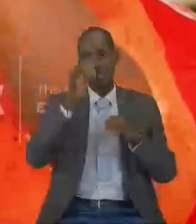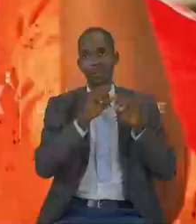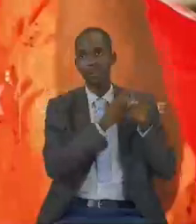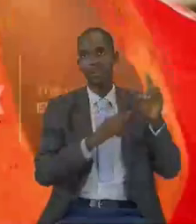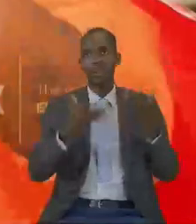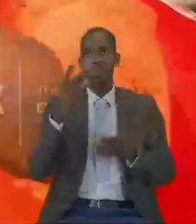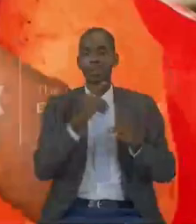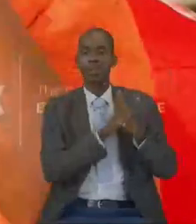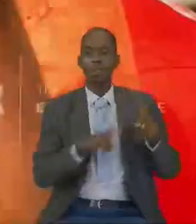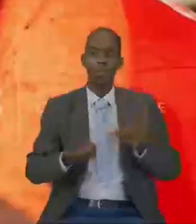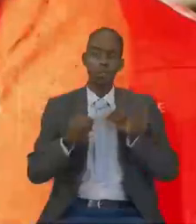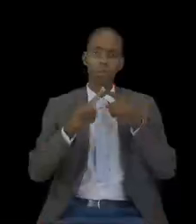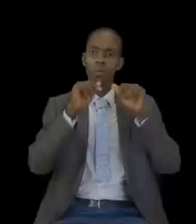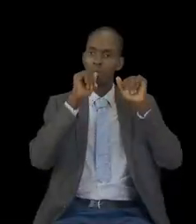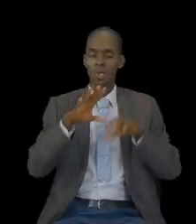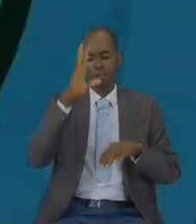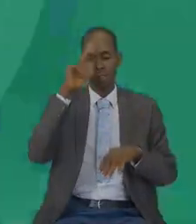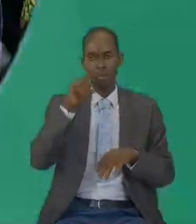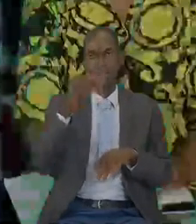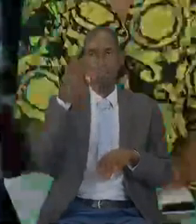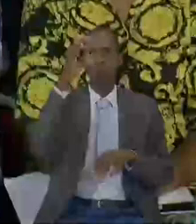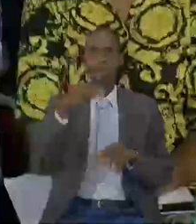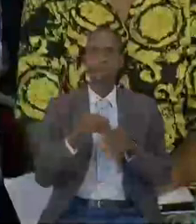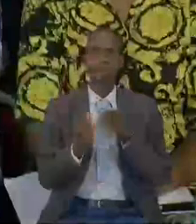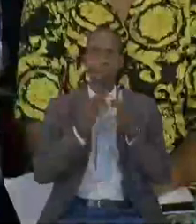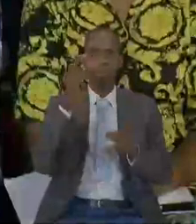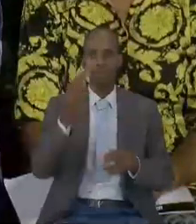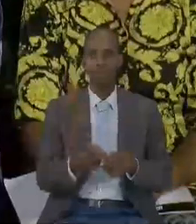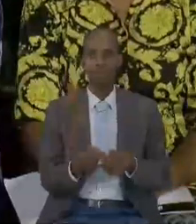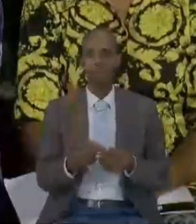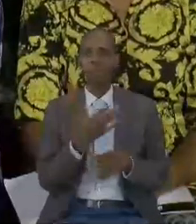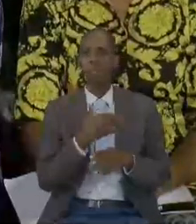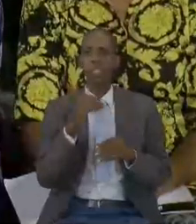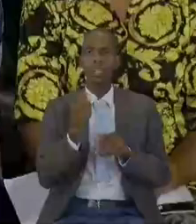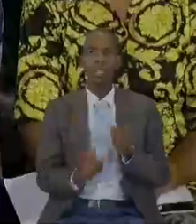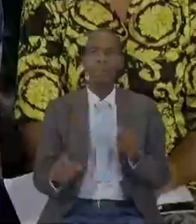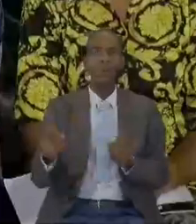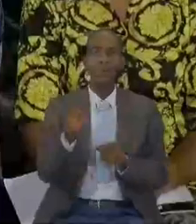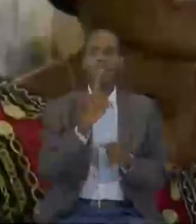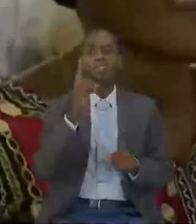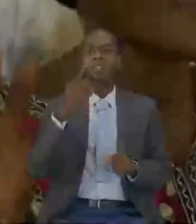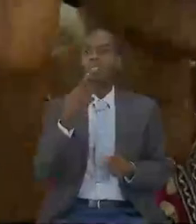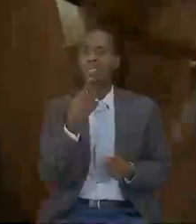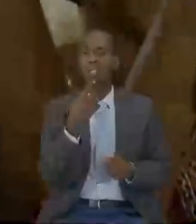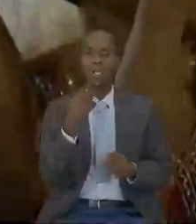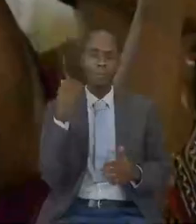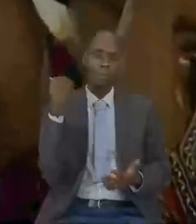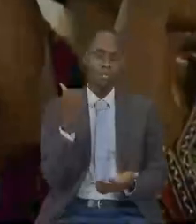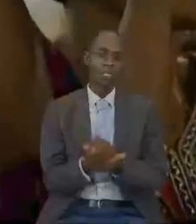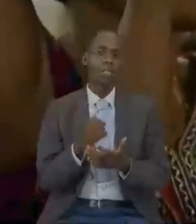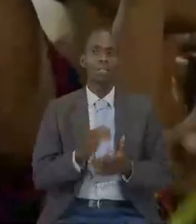Seigneur. Que le Dieu Tout-Puissant le bénisse au nom de Jésus. Et tout le monde crie.